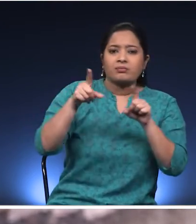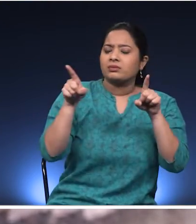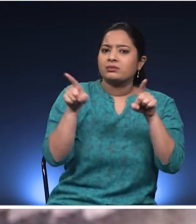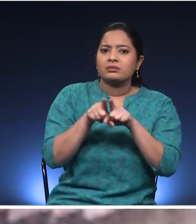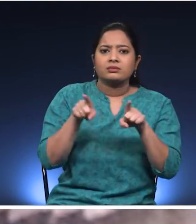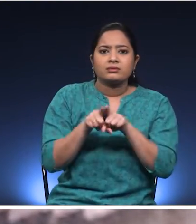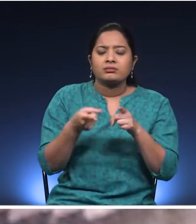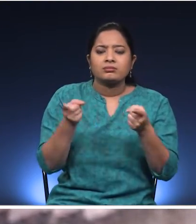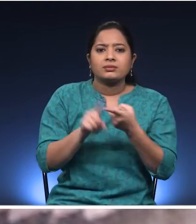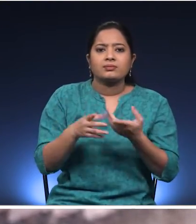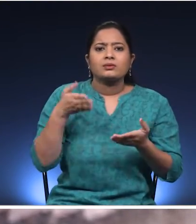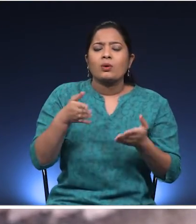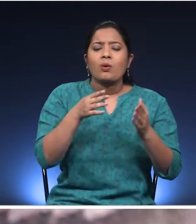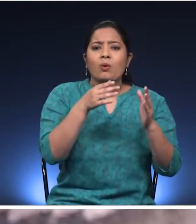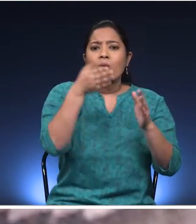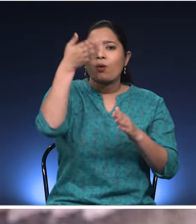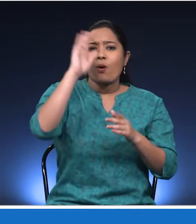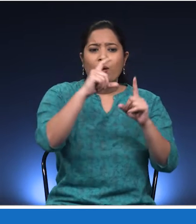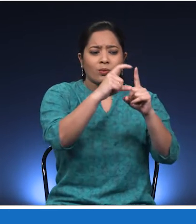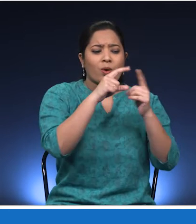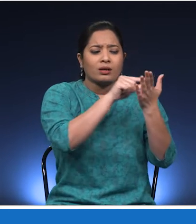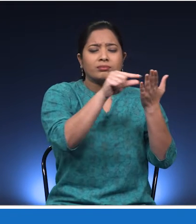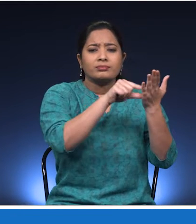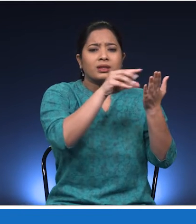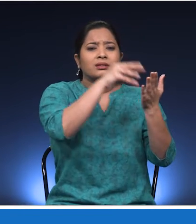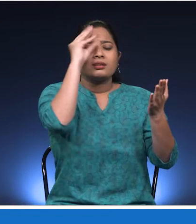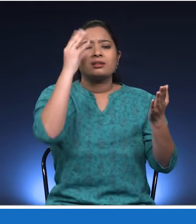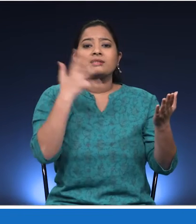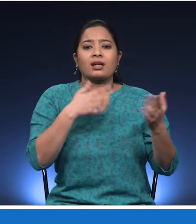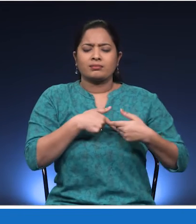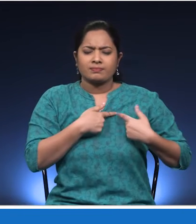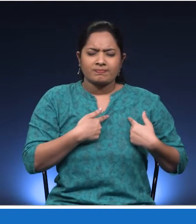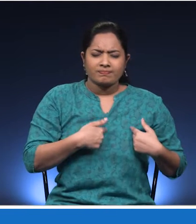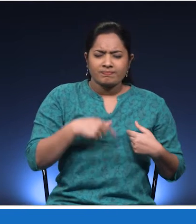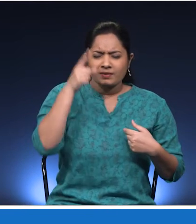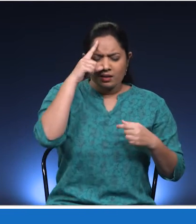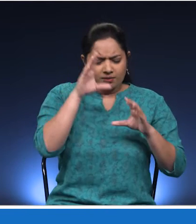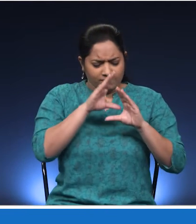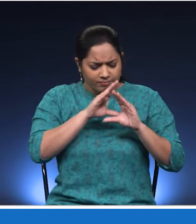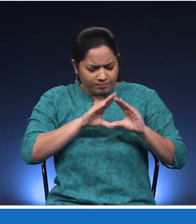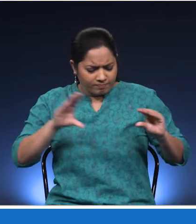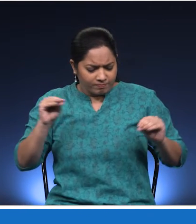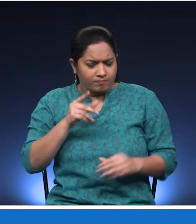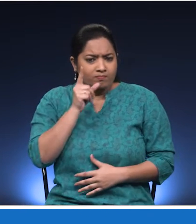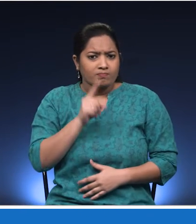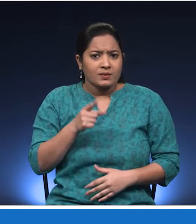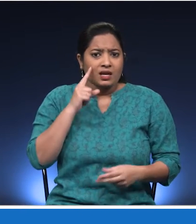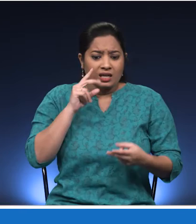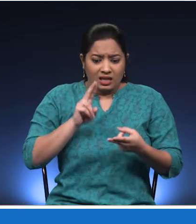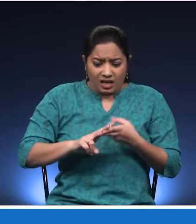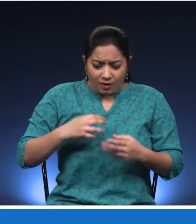इसलिए हमें परमेश्वर का वचन ये सिखाता है, शांत मन तन का जीवन है, परंतु ईर्ष्या